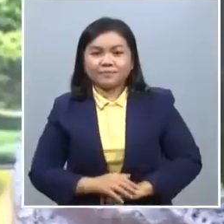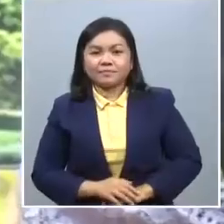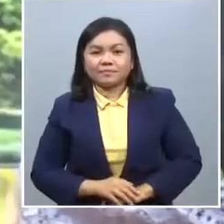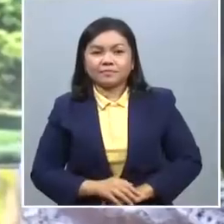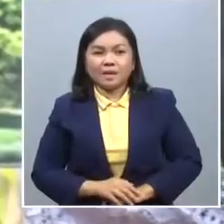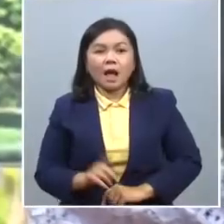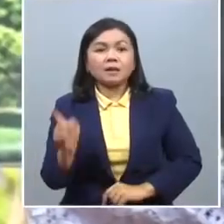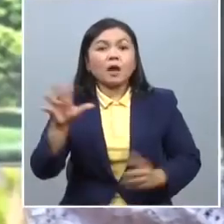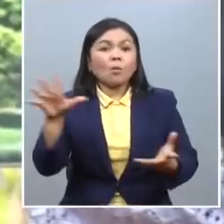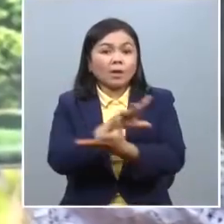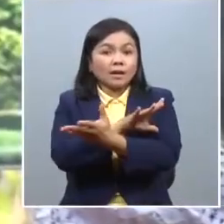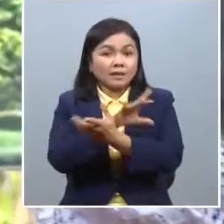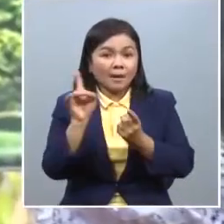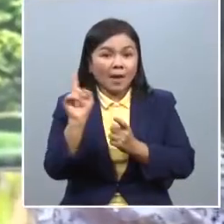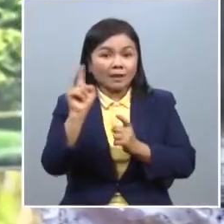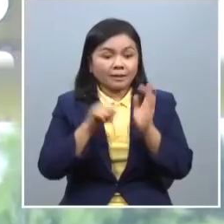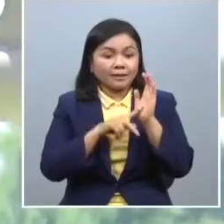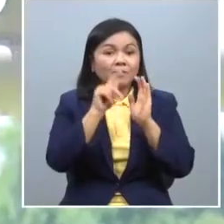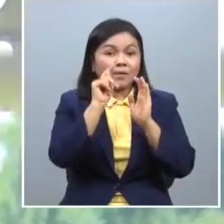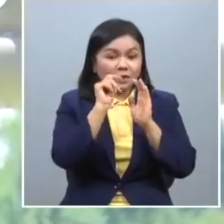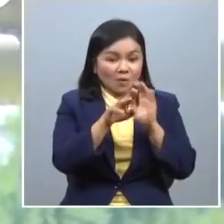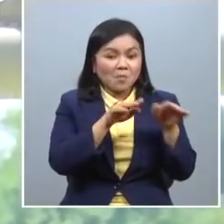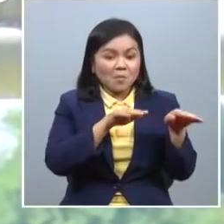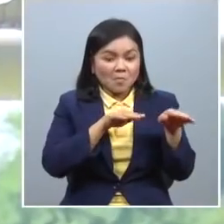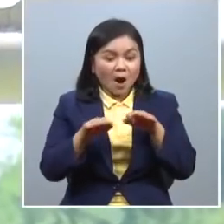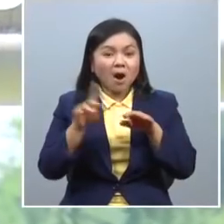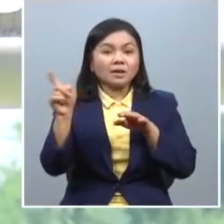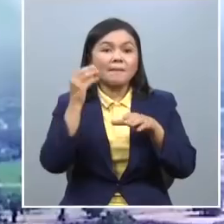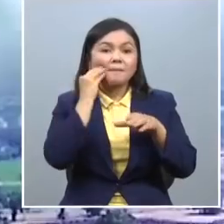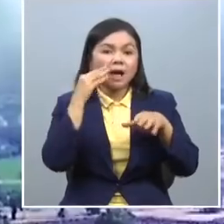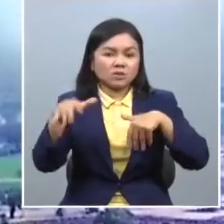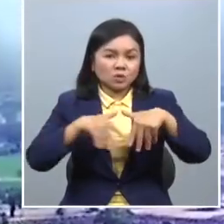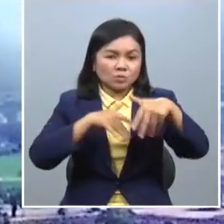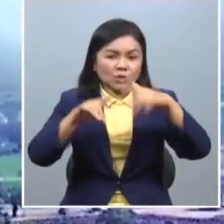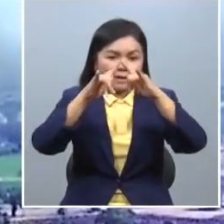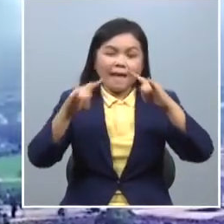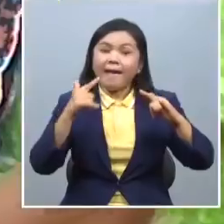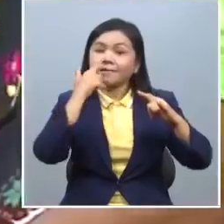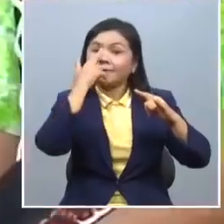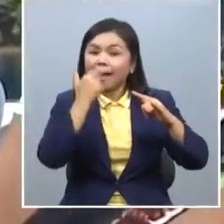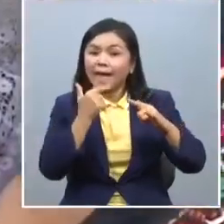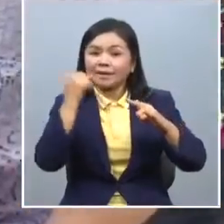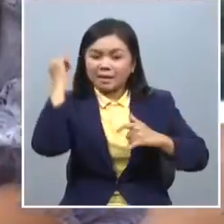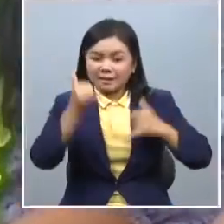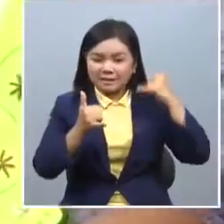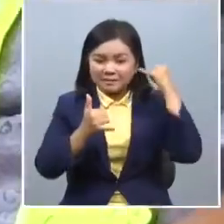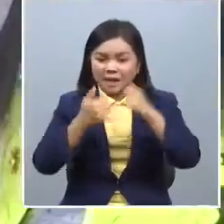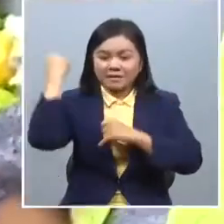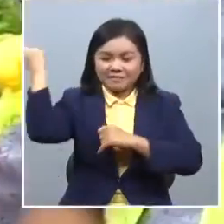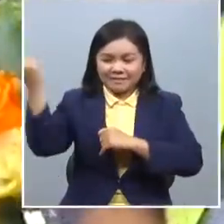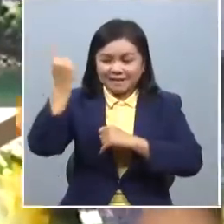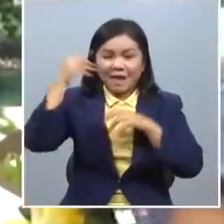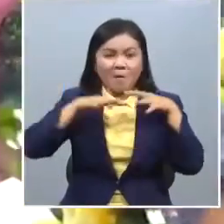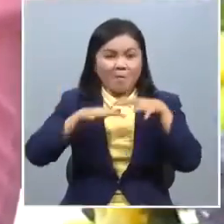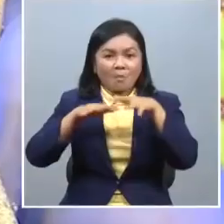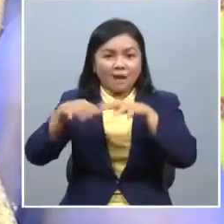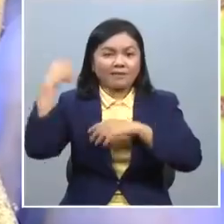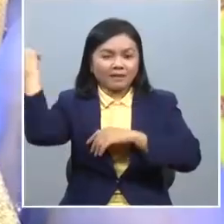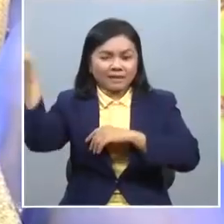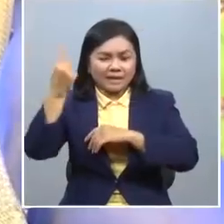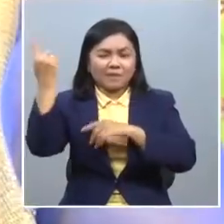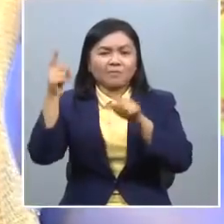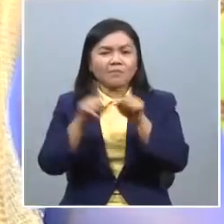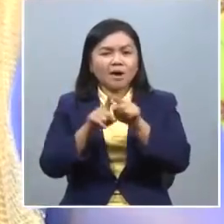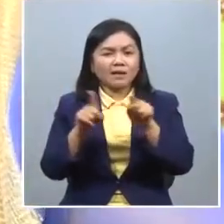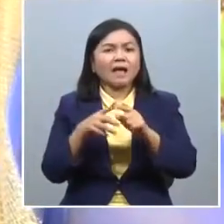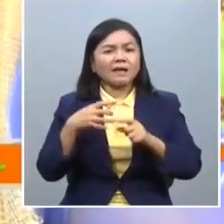วัฒนธรรมจังหวัดปทุมธานีเตรียมยกหมู่บ้านศาลาแดงเหนือให้เป็นแหล่งท่องเที่ยวแล้วจ้าแล้วก็อย